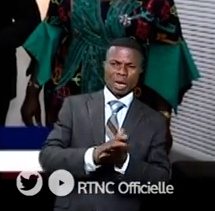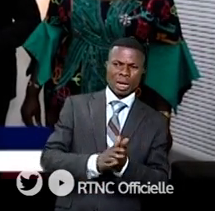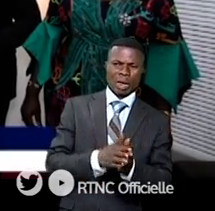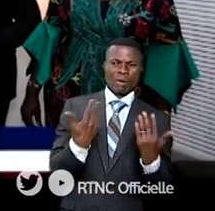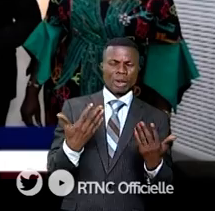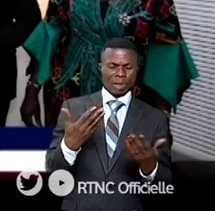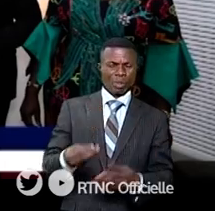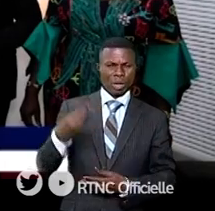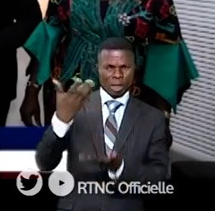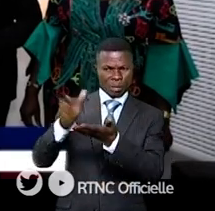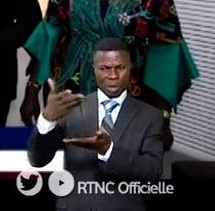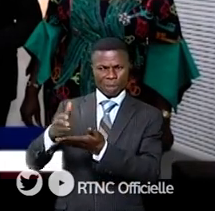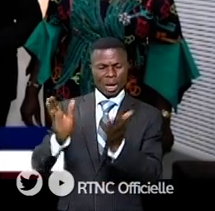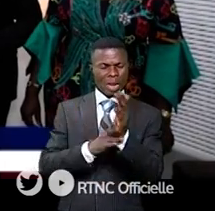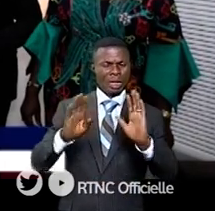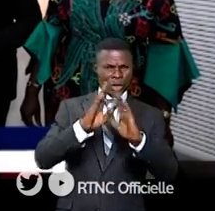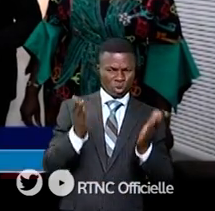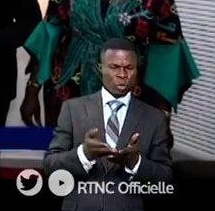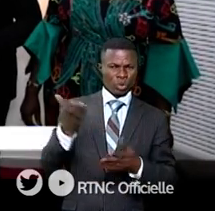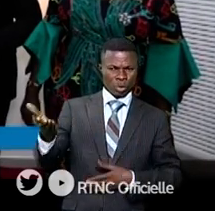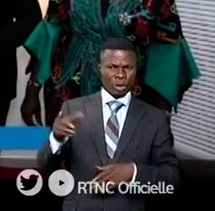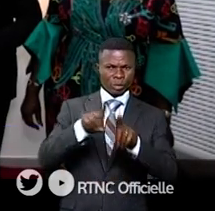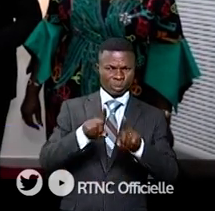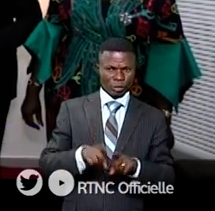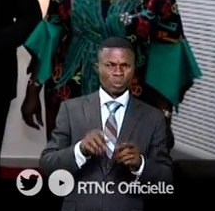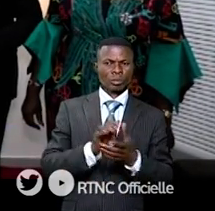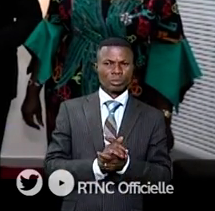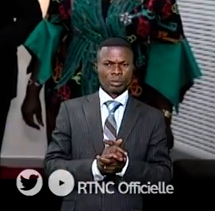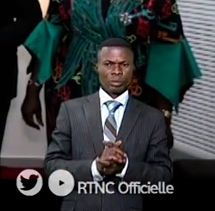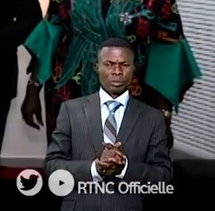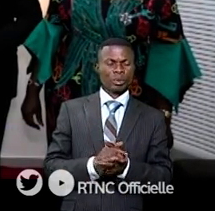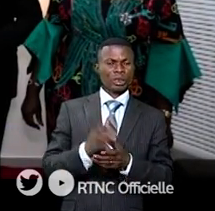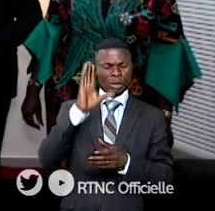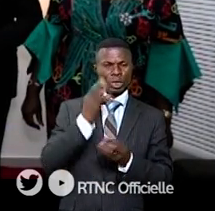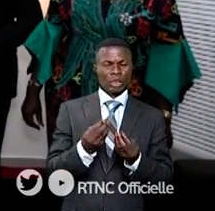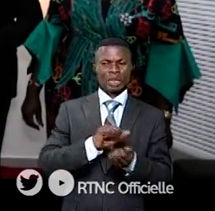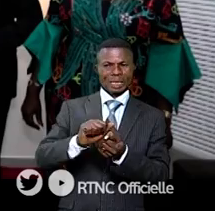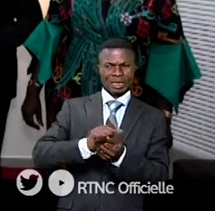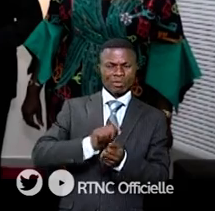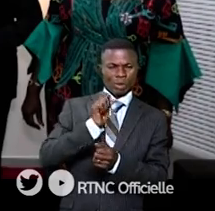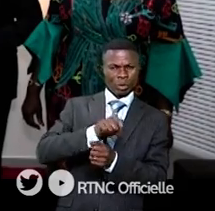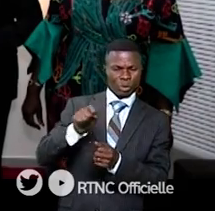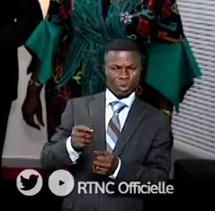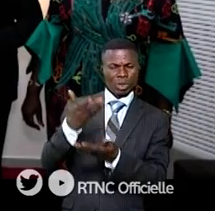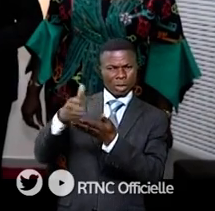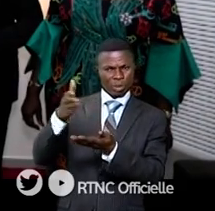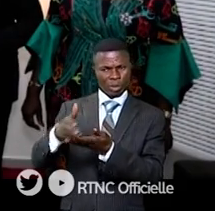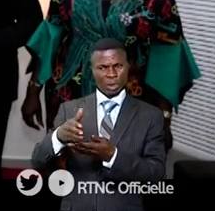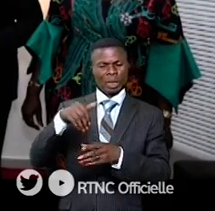donnés presque dans toutes les écoles. Et il y a aussi les solutions hydroalcooliques que nous avons